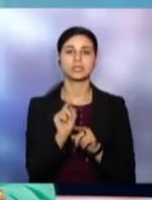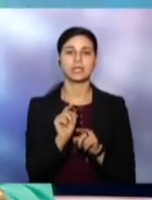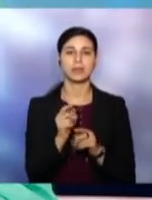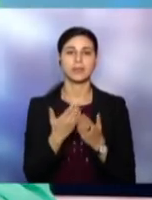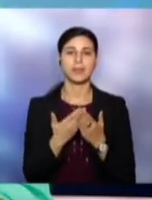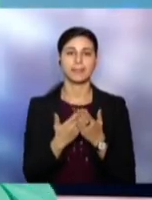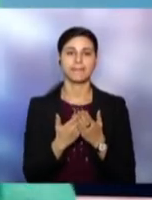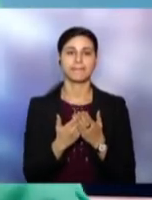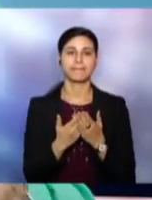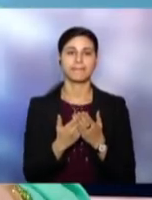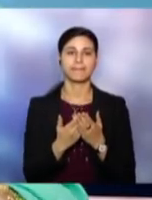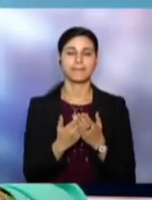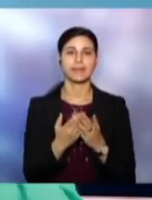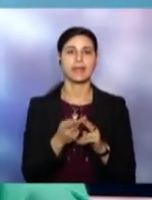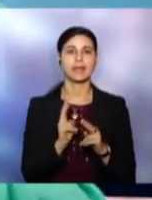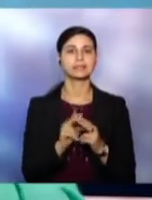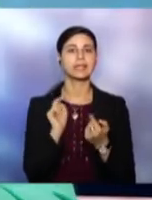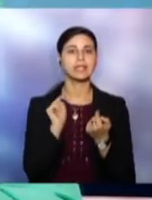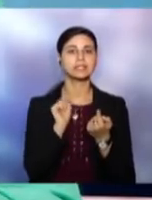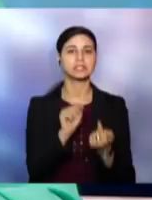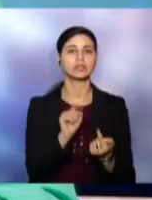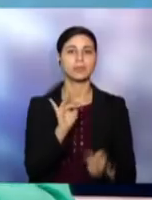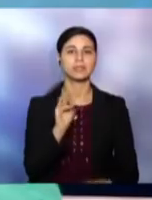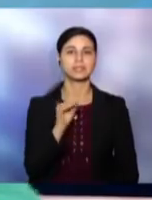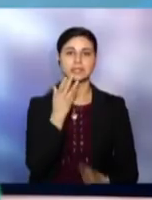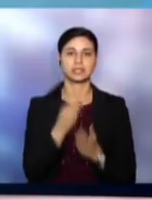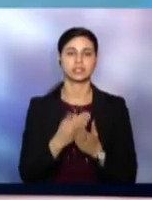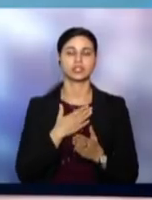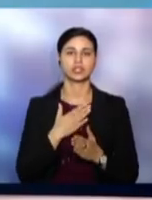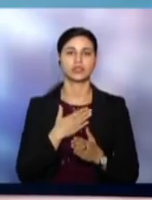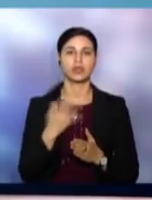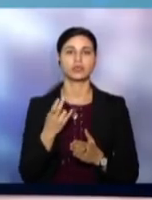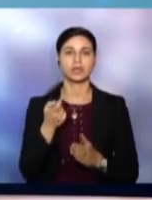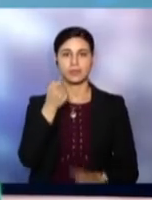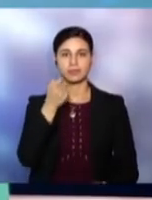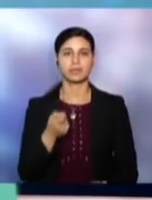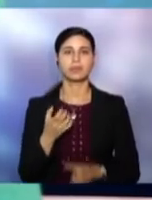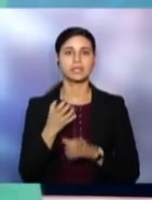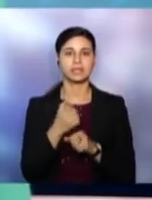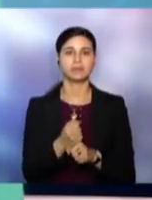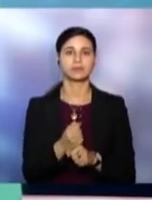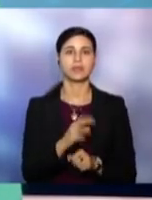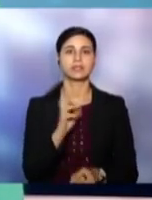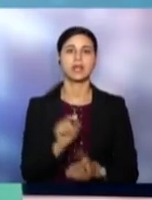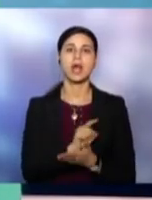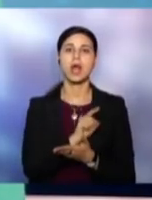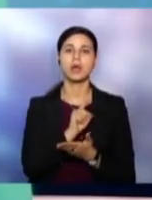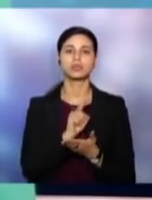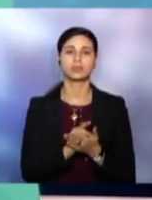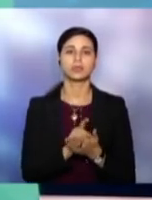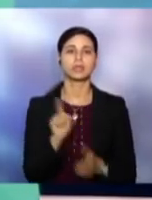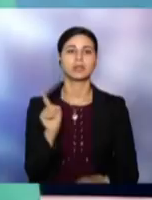თქვათ შექმნილი ეს რეზისტენტობა და ეს რისკი ჩვენ მინიმუმამდე დავიცვათ. და აუცილებელია,